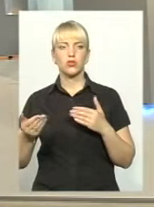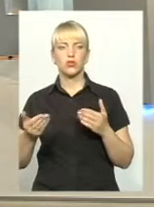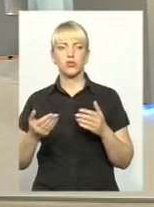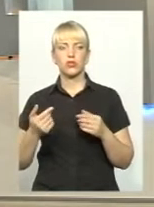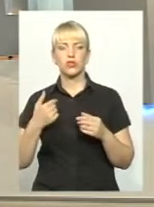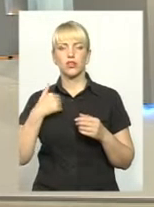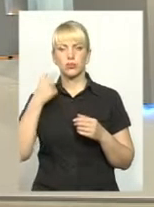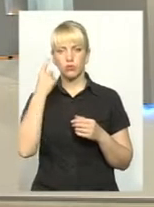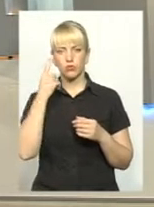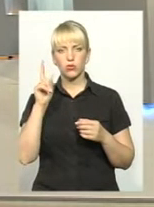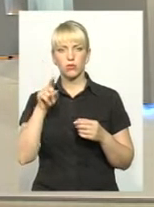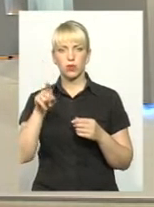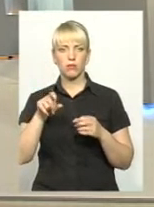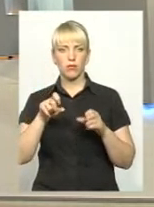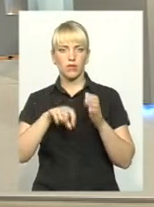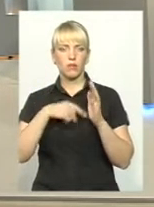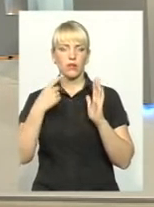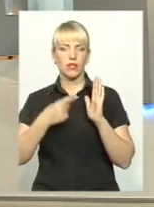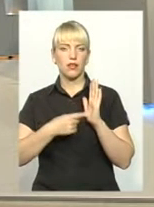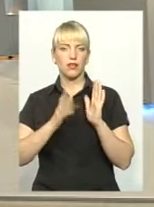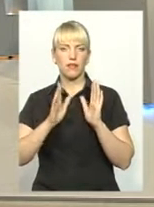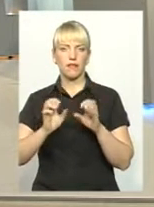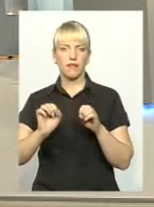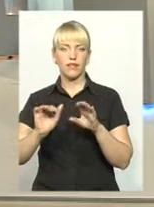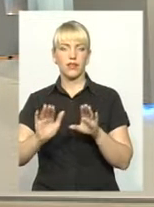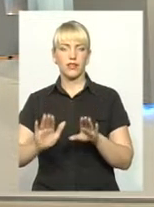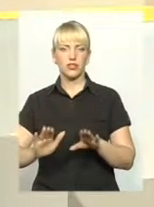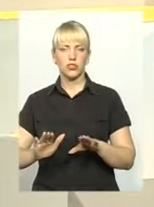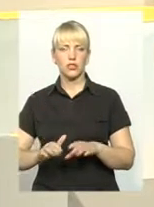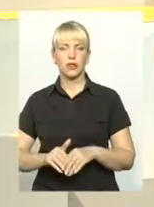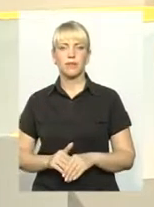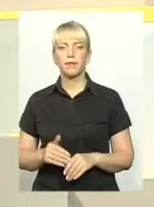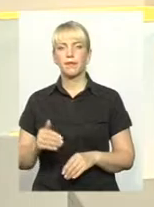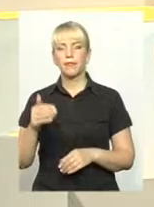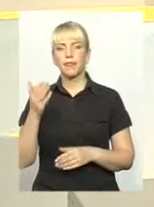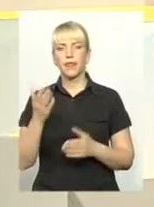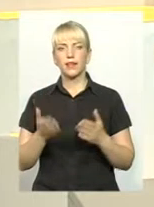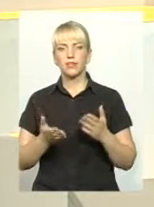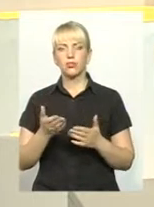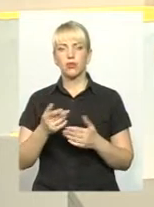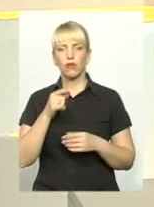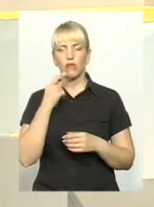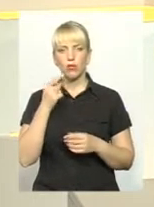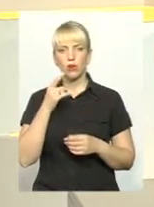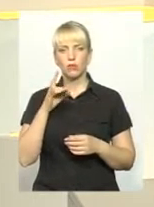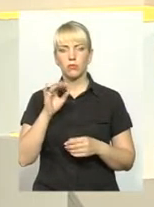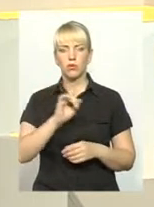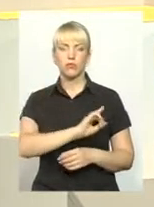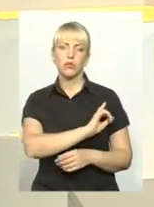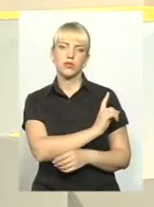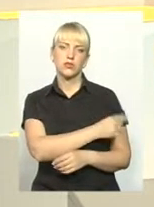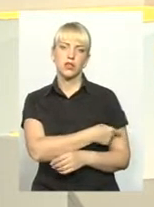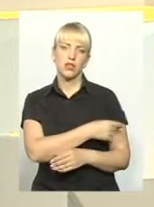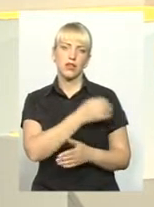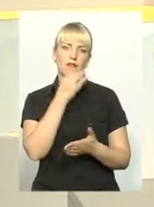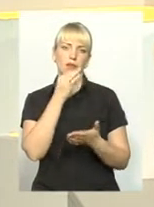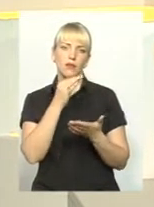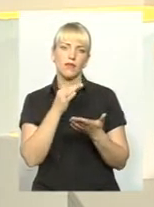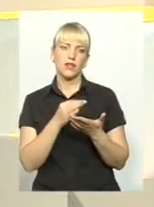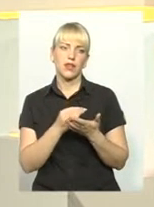там питання вирішиться. Скажіть, будь ласка, якщо говоримо про посилення